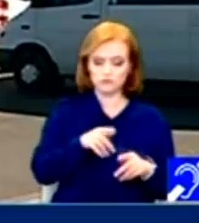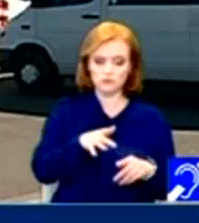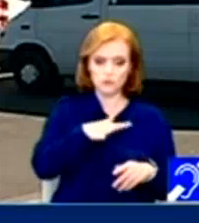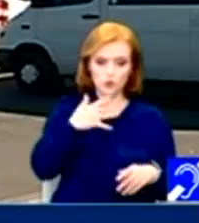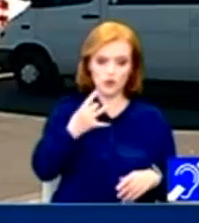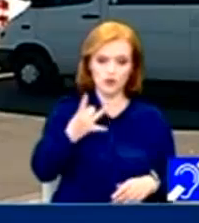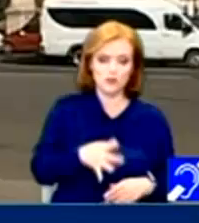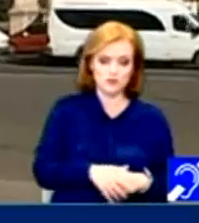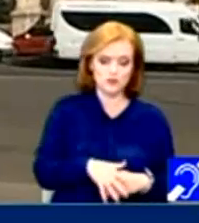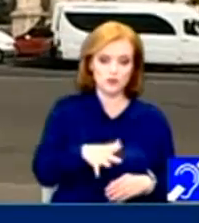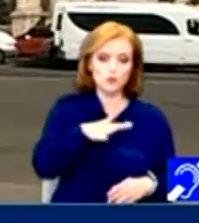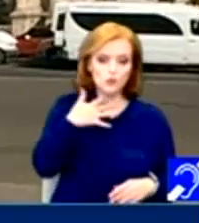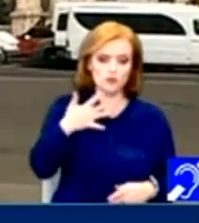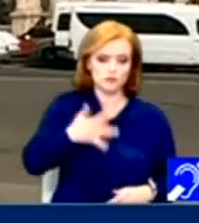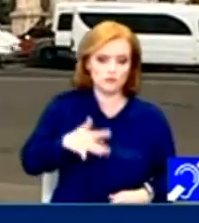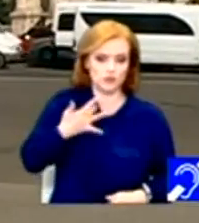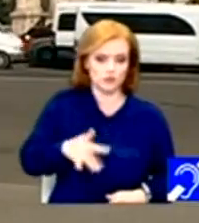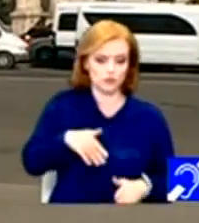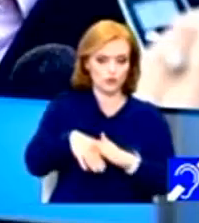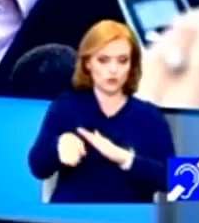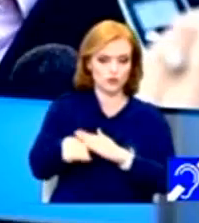au plecat 400 de angajați.